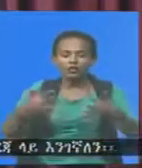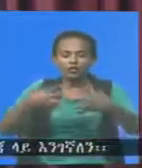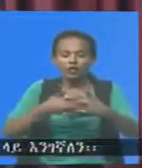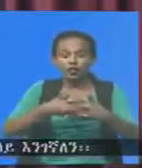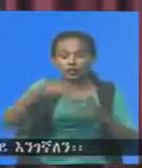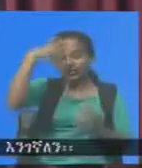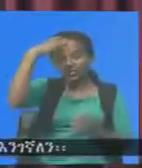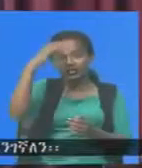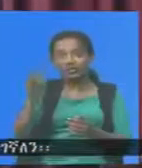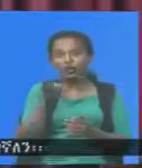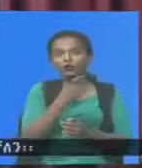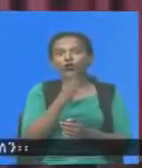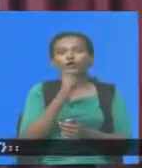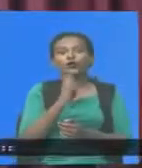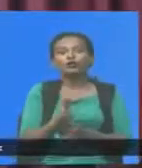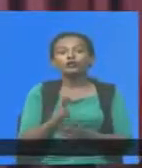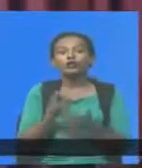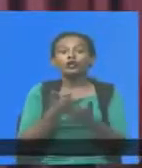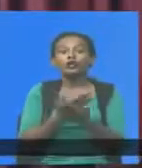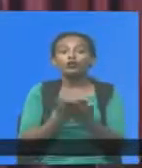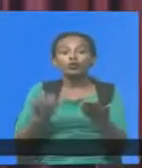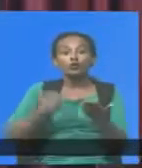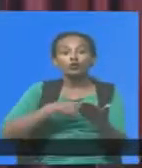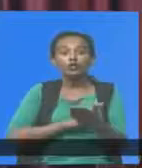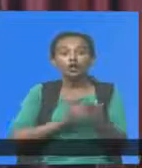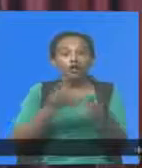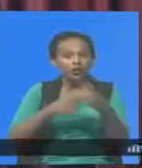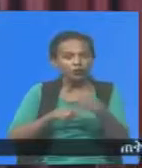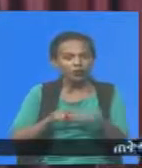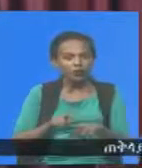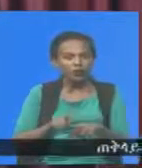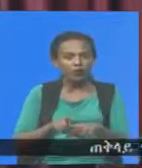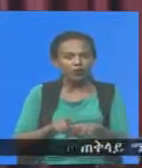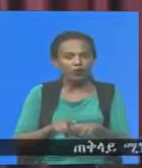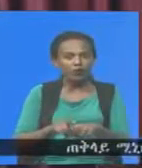የሚሆኑ ናቸው። ይሄን ጉዳይ ወደኛ እናምጣው።